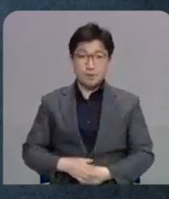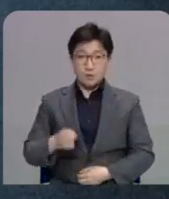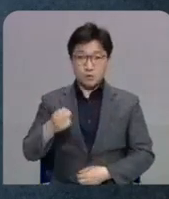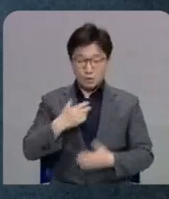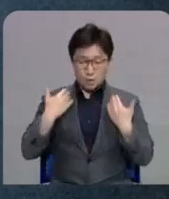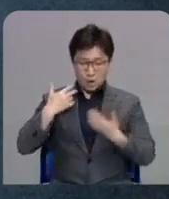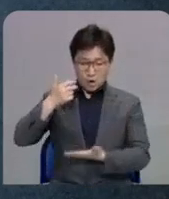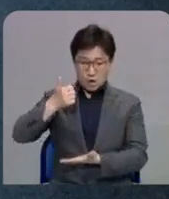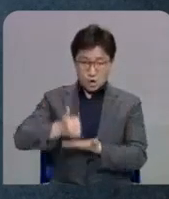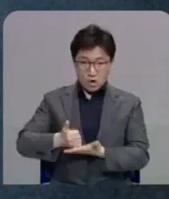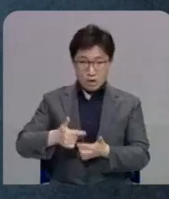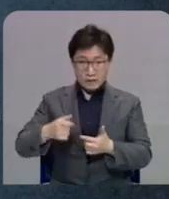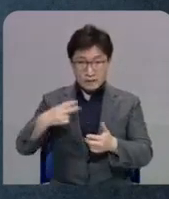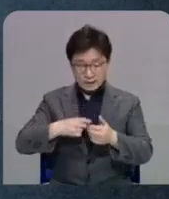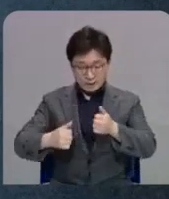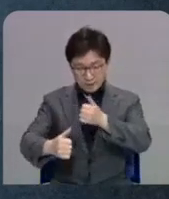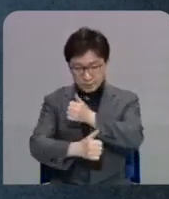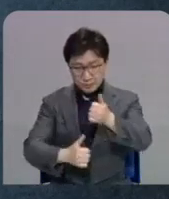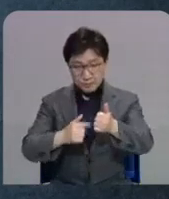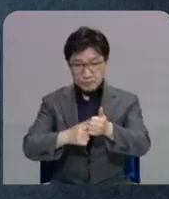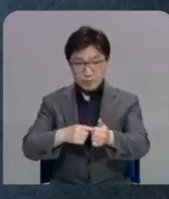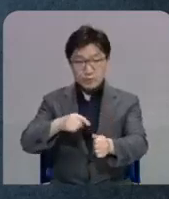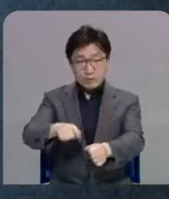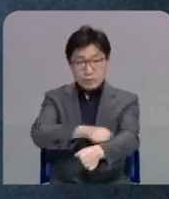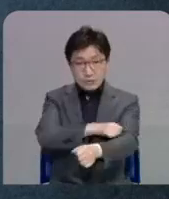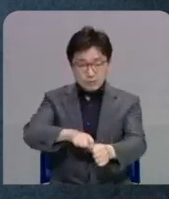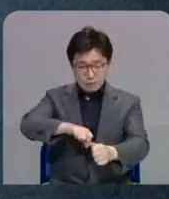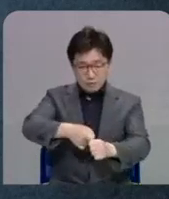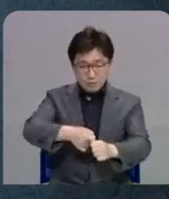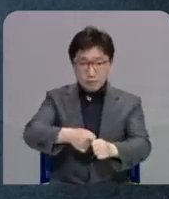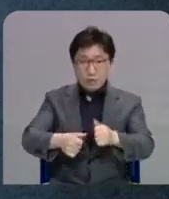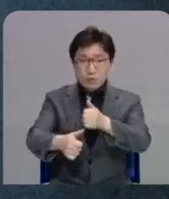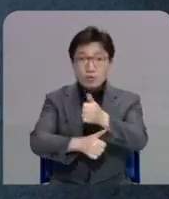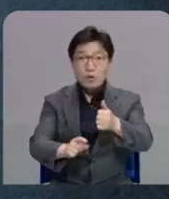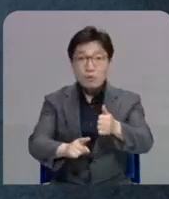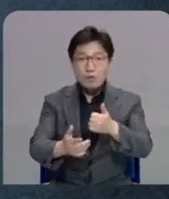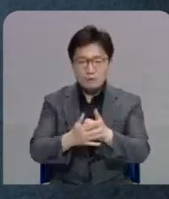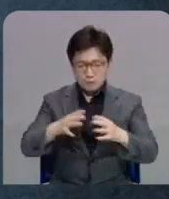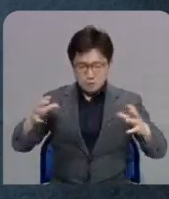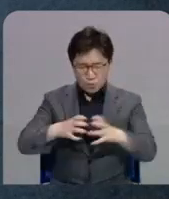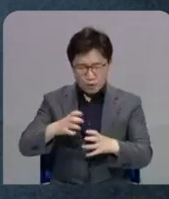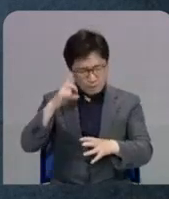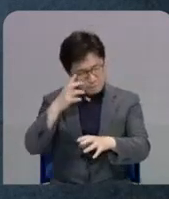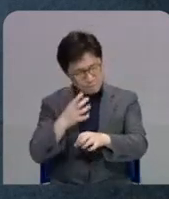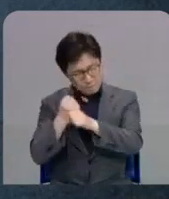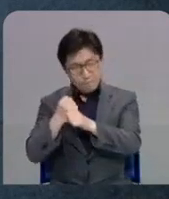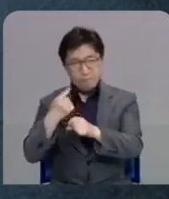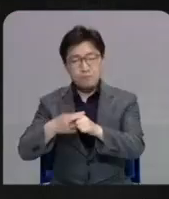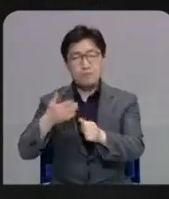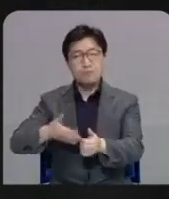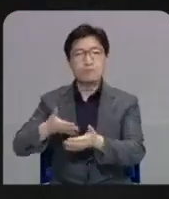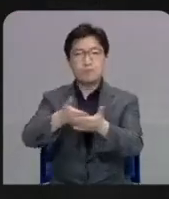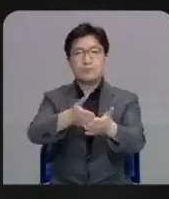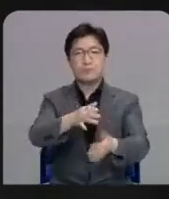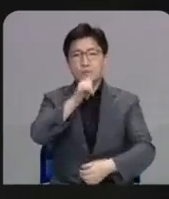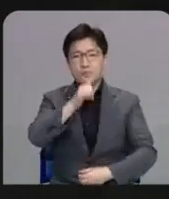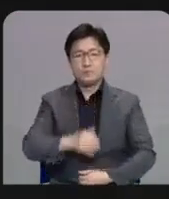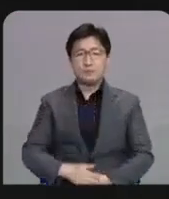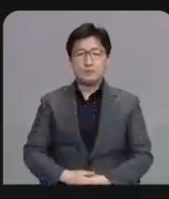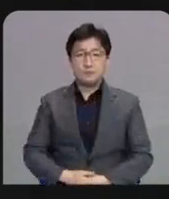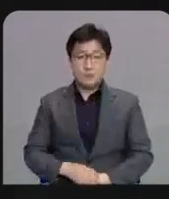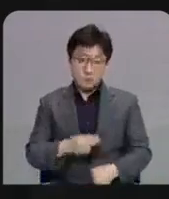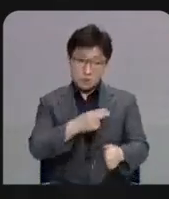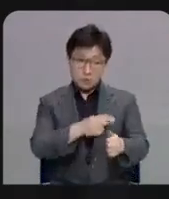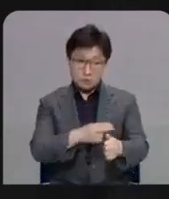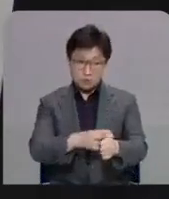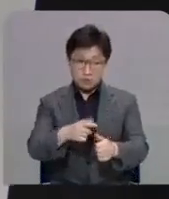재심이 요청으로 열릴 예정인 교육부 특별 증 게 위원회 종합적인 판단도 요구했습니다 해당